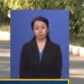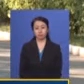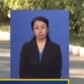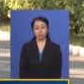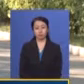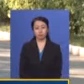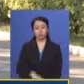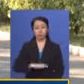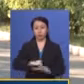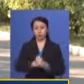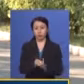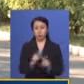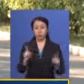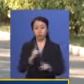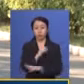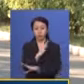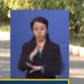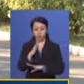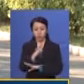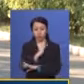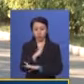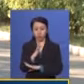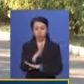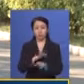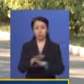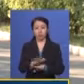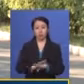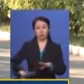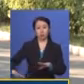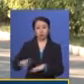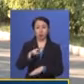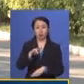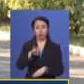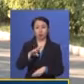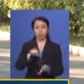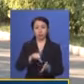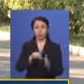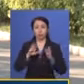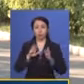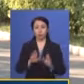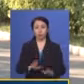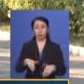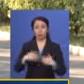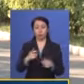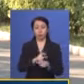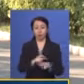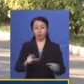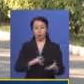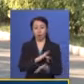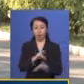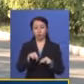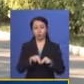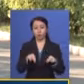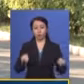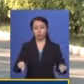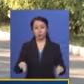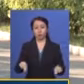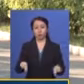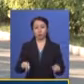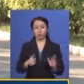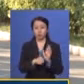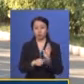Было установлено, что спил деревьев осуществлен на территории дачного участка, принадлежащего жителю города Петропавловска,